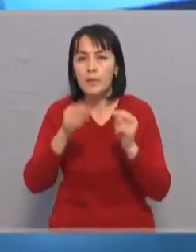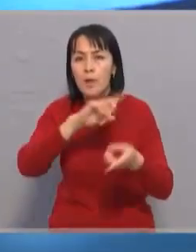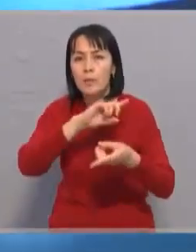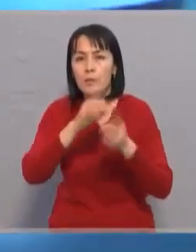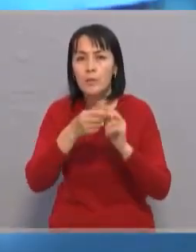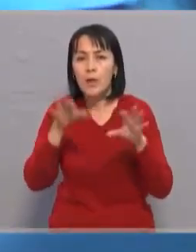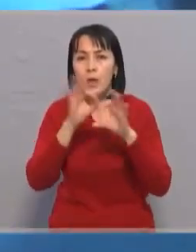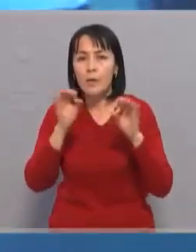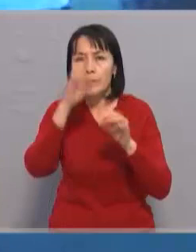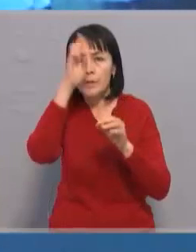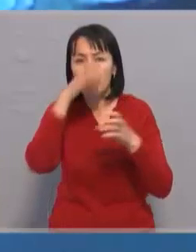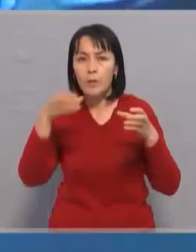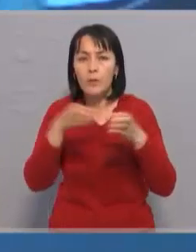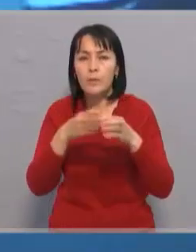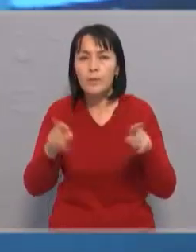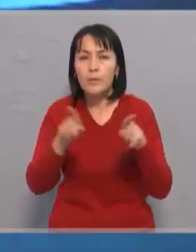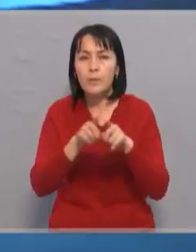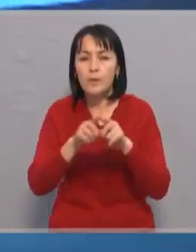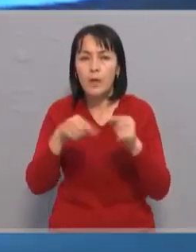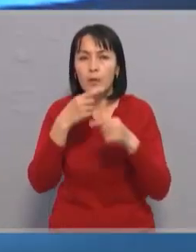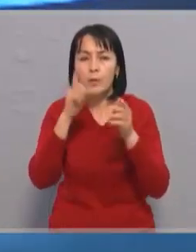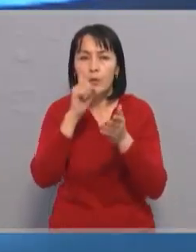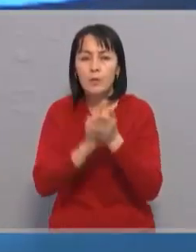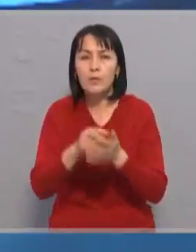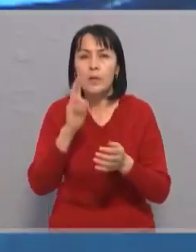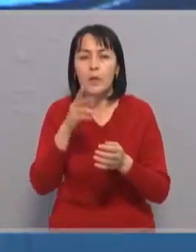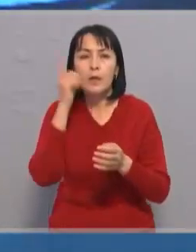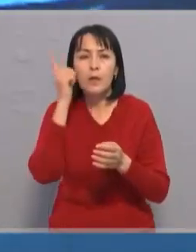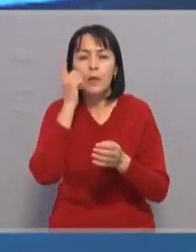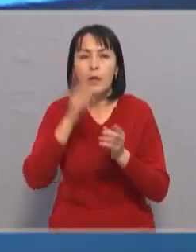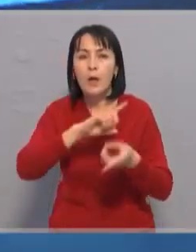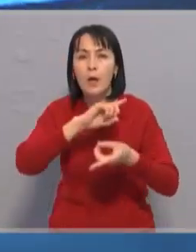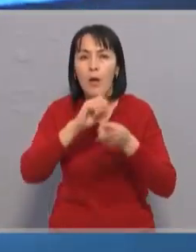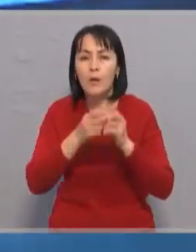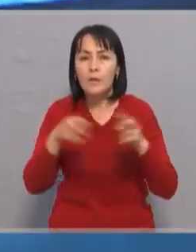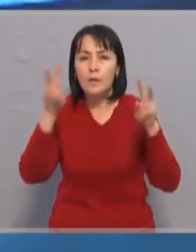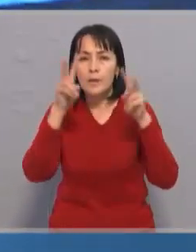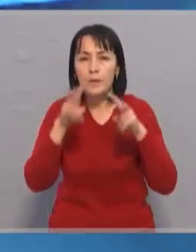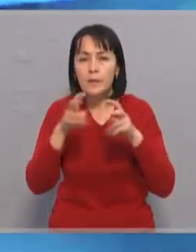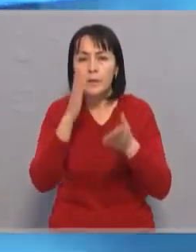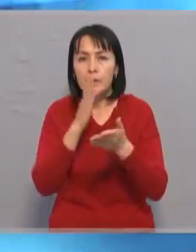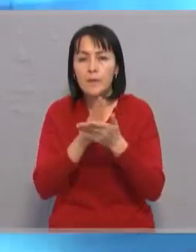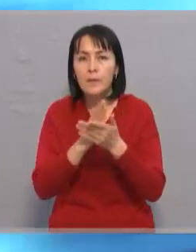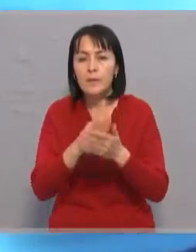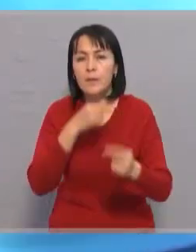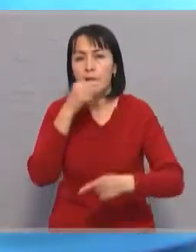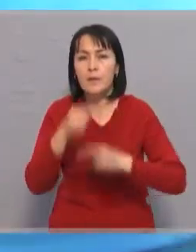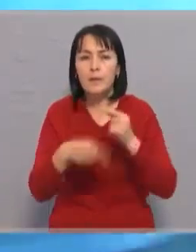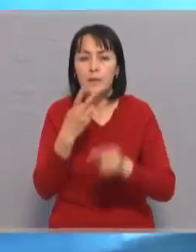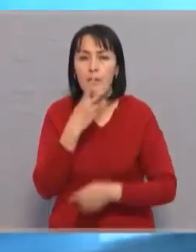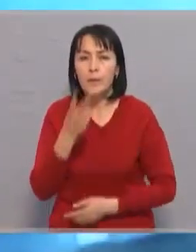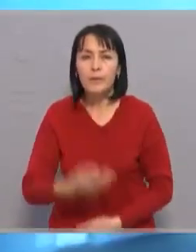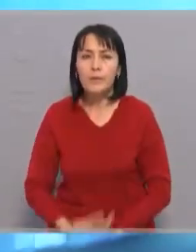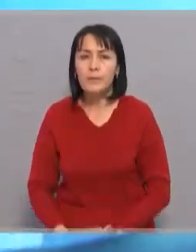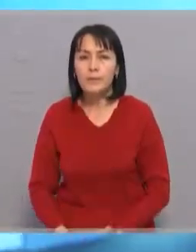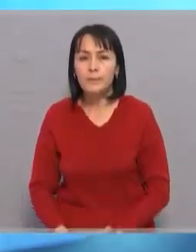операциялары туралы ақпаратты мемлекеттік органдармен бөлісуге міндетті. Кімнің мобильді аударымдары тексеріске ілігеді? Әріптесім Ернұр